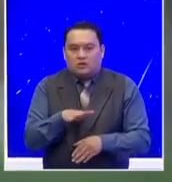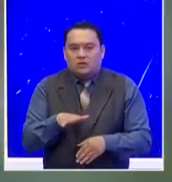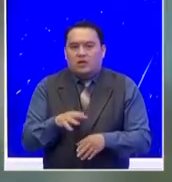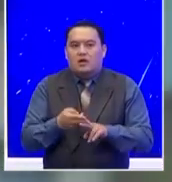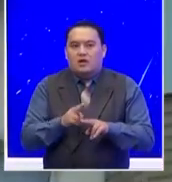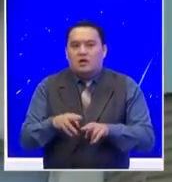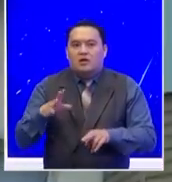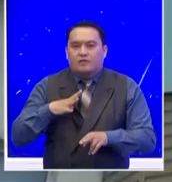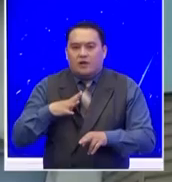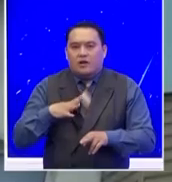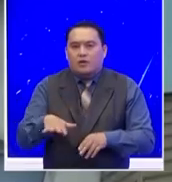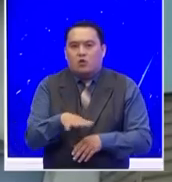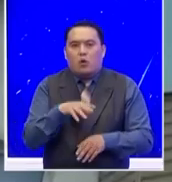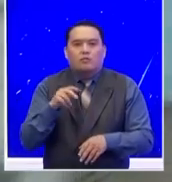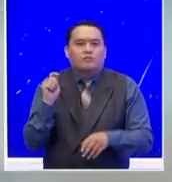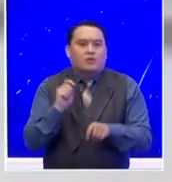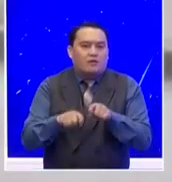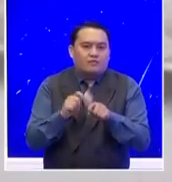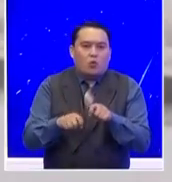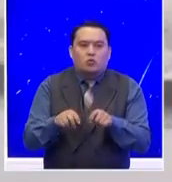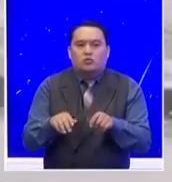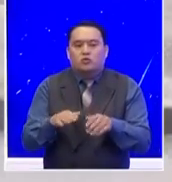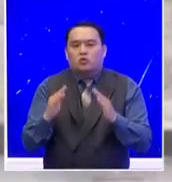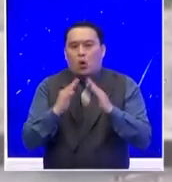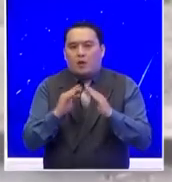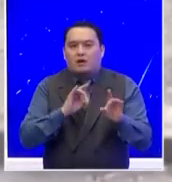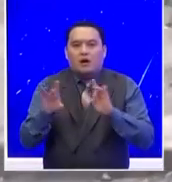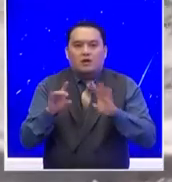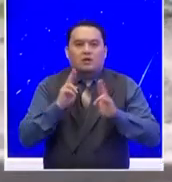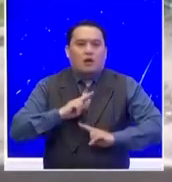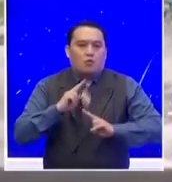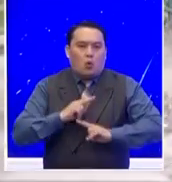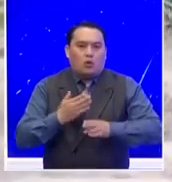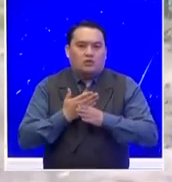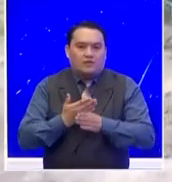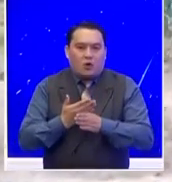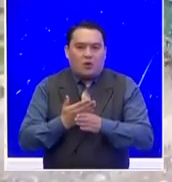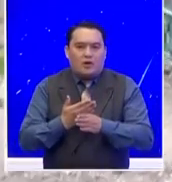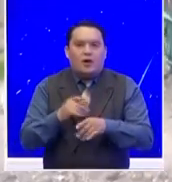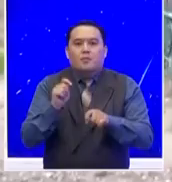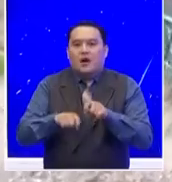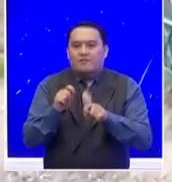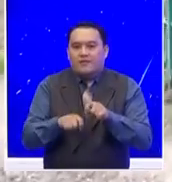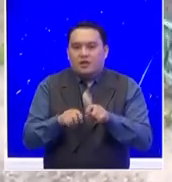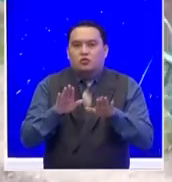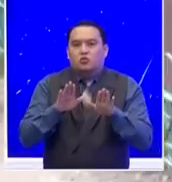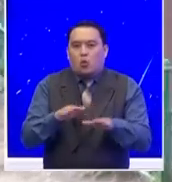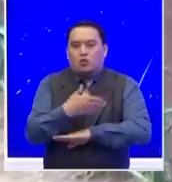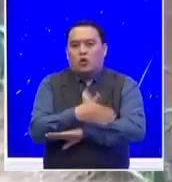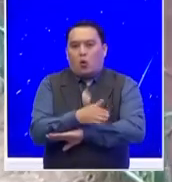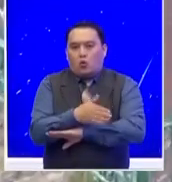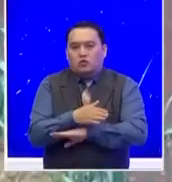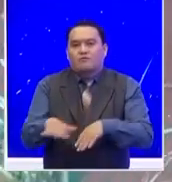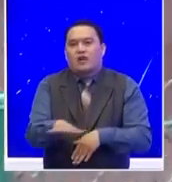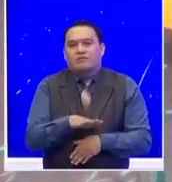заражения КВИ, подворные обходы, патрулирование дворов и разъяснительная работа с помощью СГУ. Рейды проводятся не только на улицах и